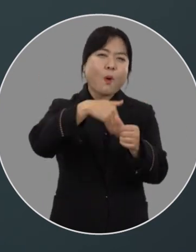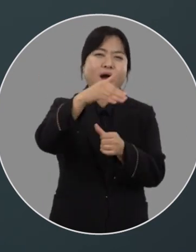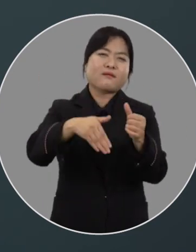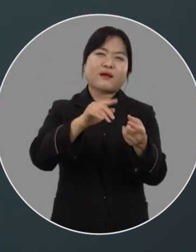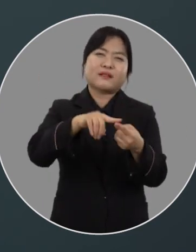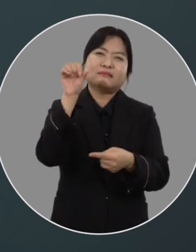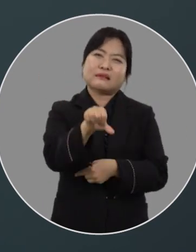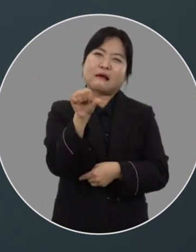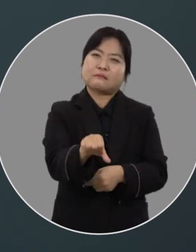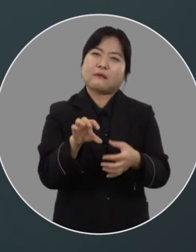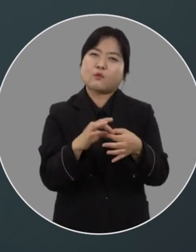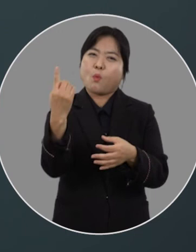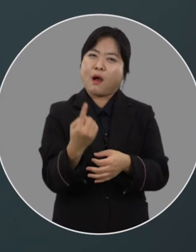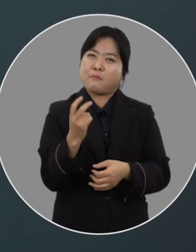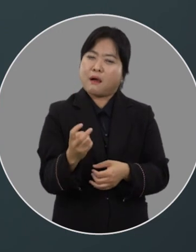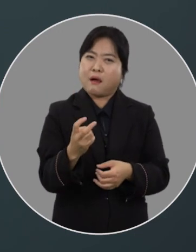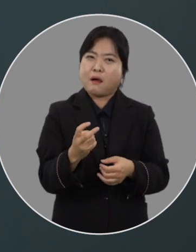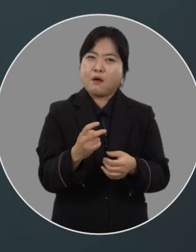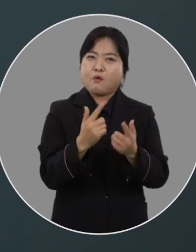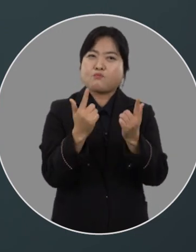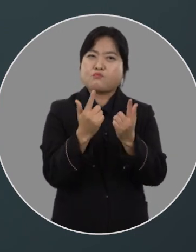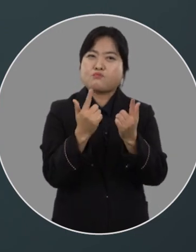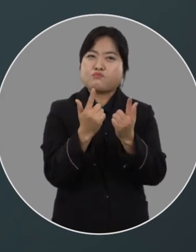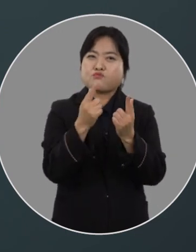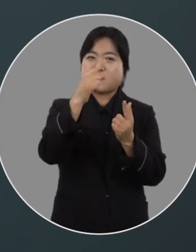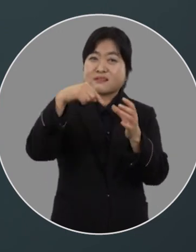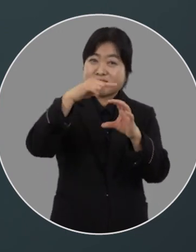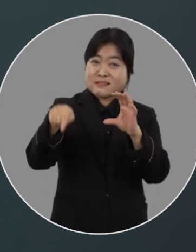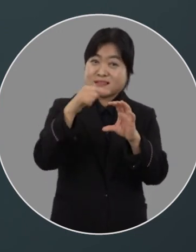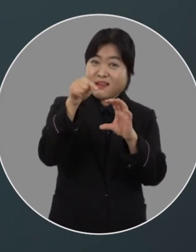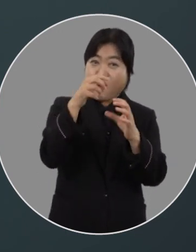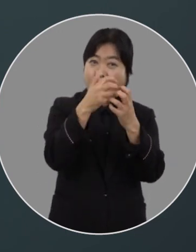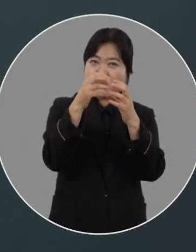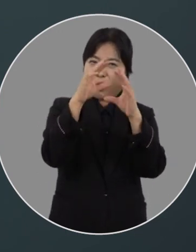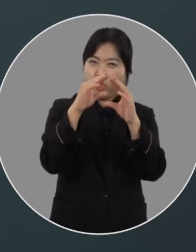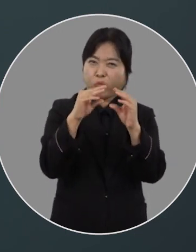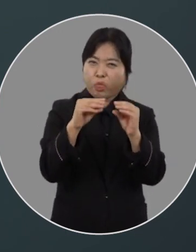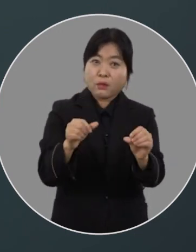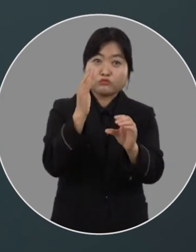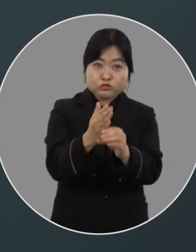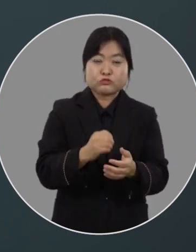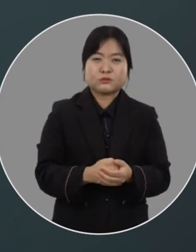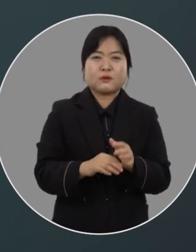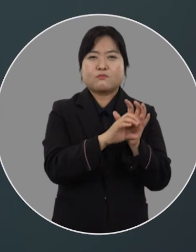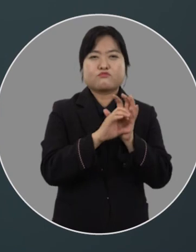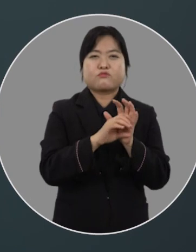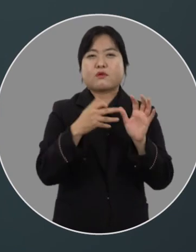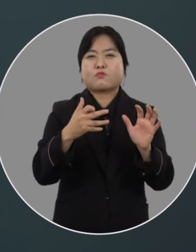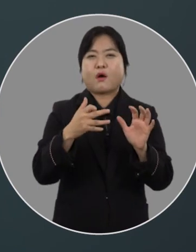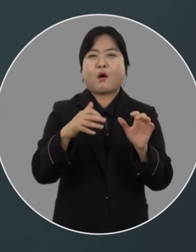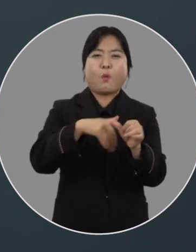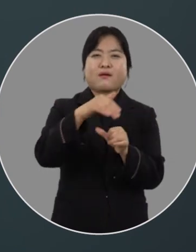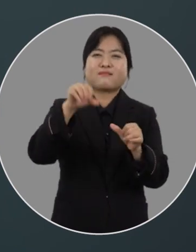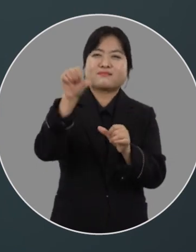환경재앙은 계속될 것 같습니다. 북극의 얼음들이 계속해서 녹아나가고 있기 때문입니다. 이러한 코로나19와